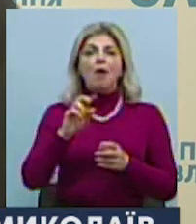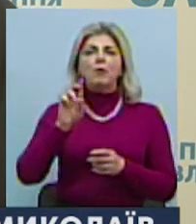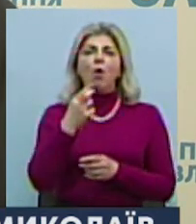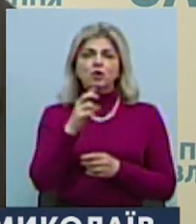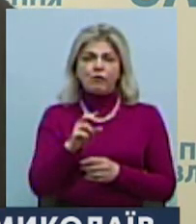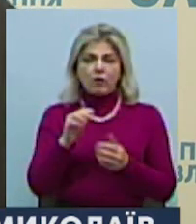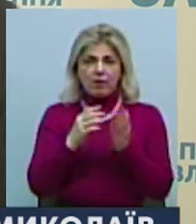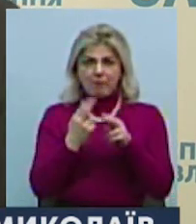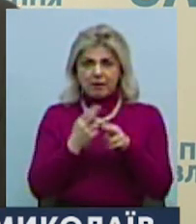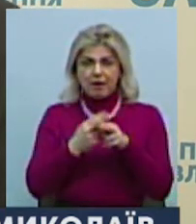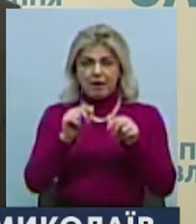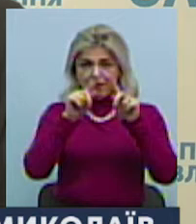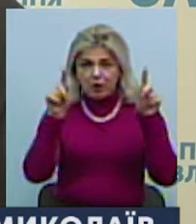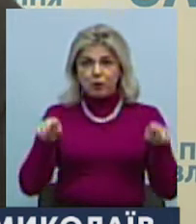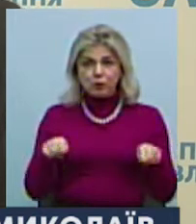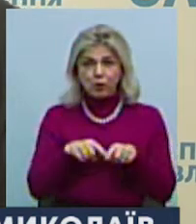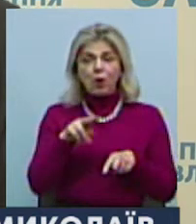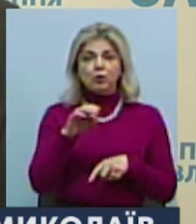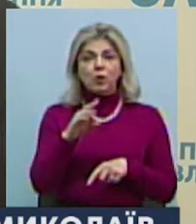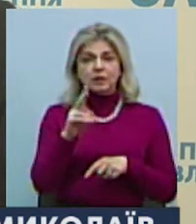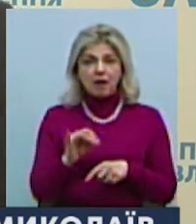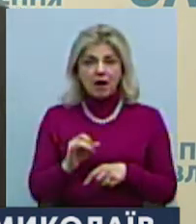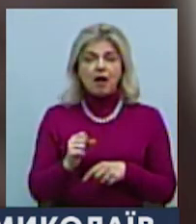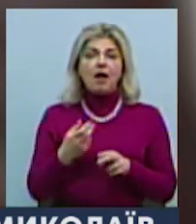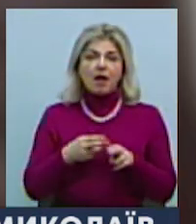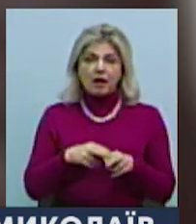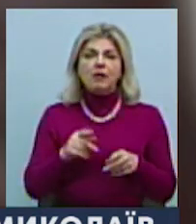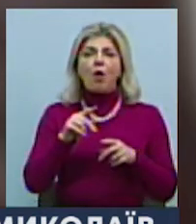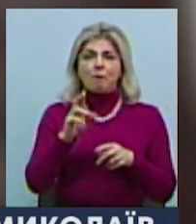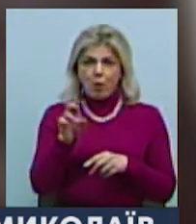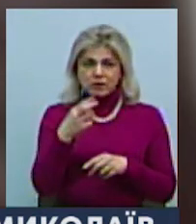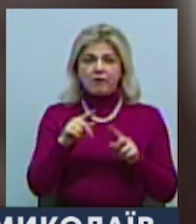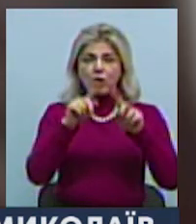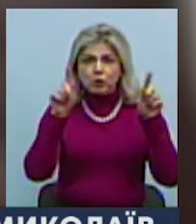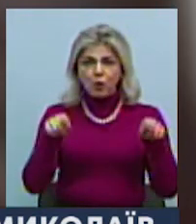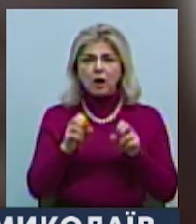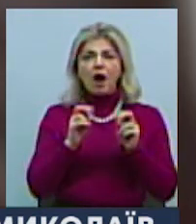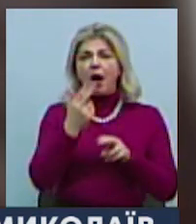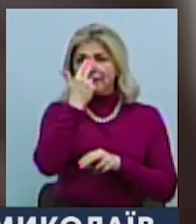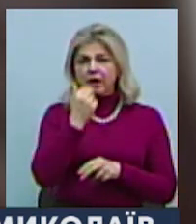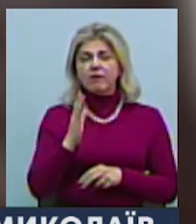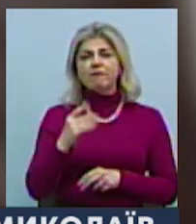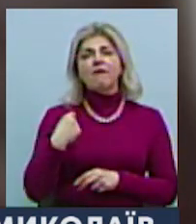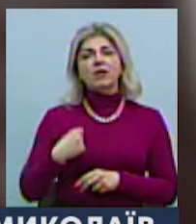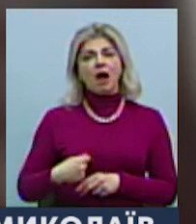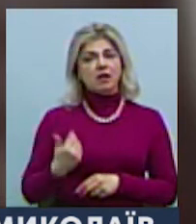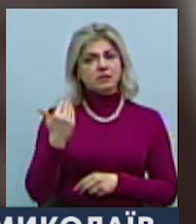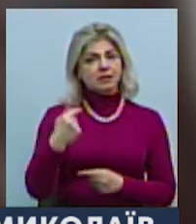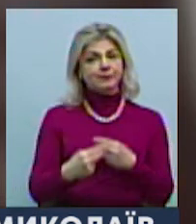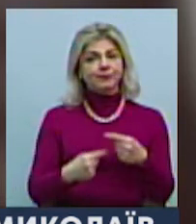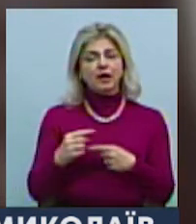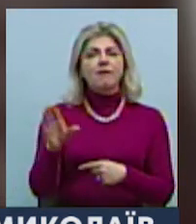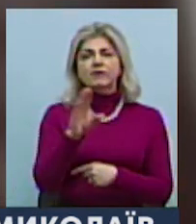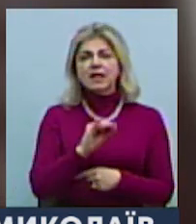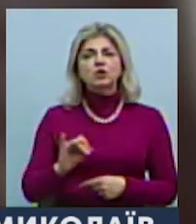бронзи. Це не дошка блискуча з пластіглаза або ще чогось. Це бронзова дошка, як прийнято у Франції. Всі солідні історичні якісь знаки